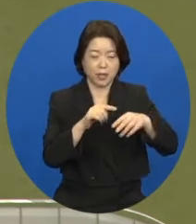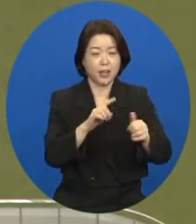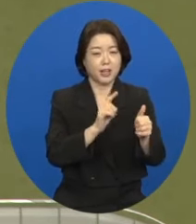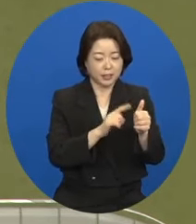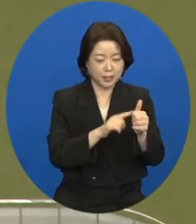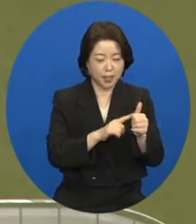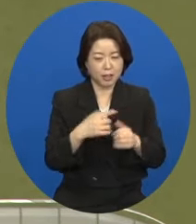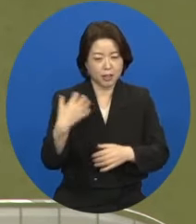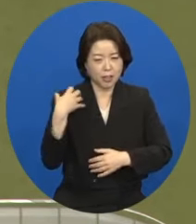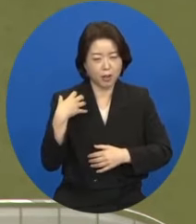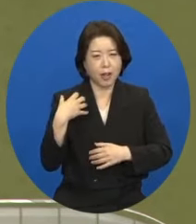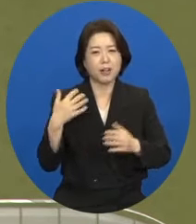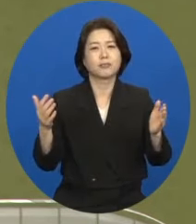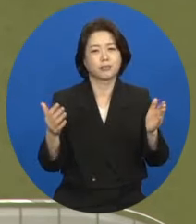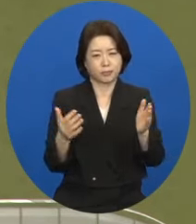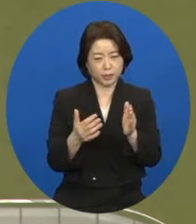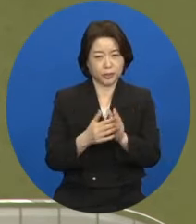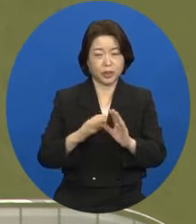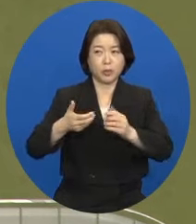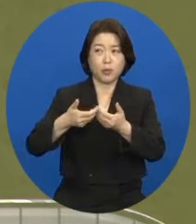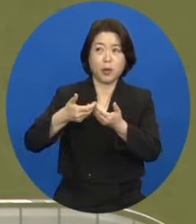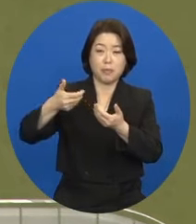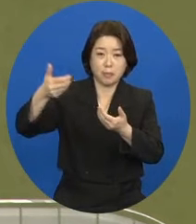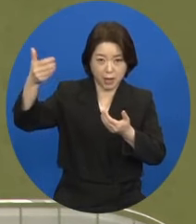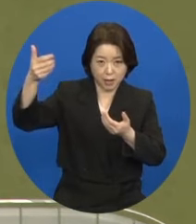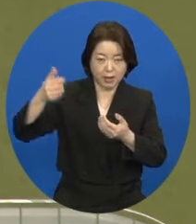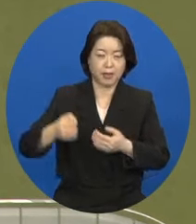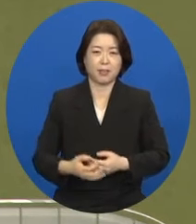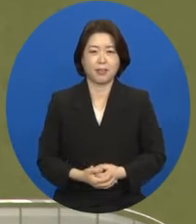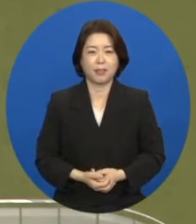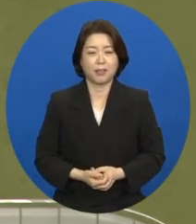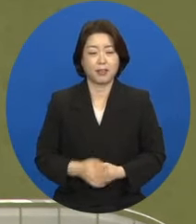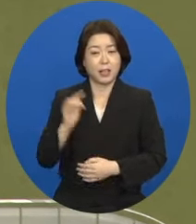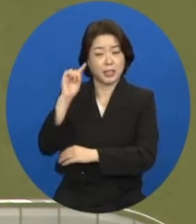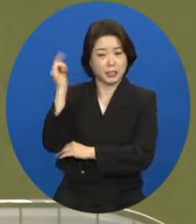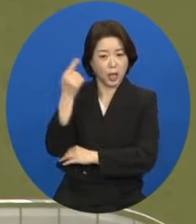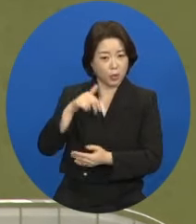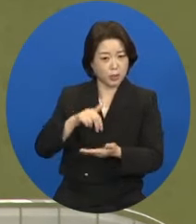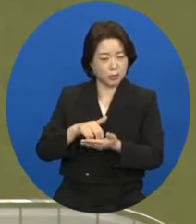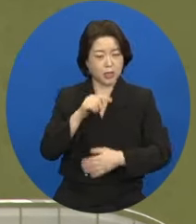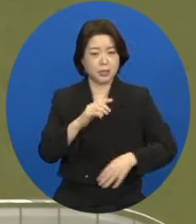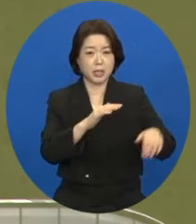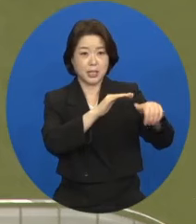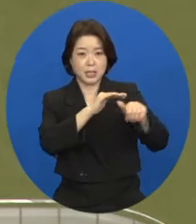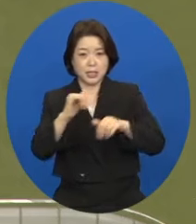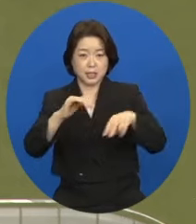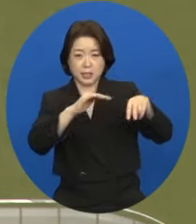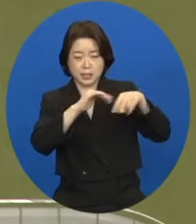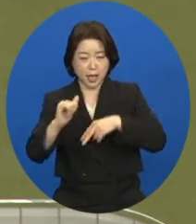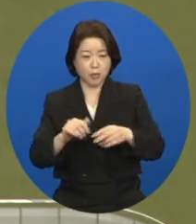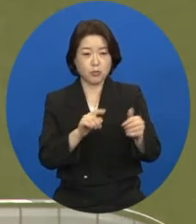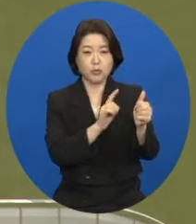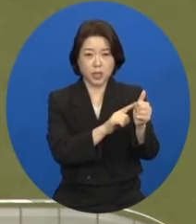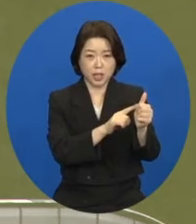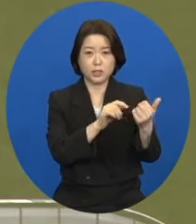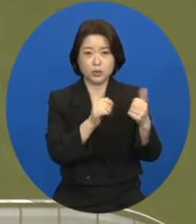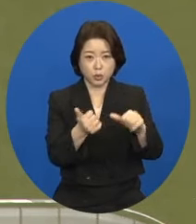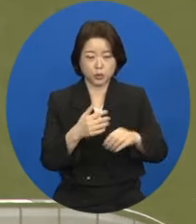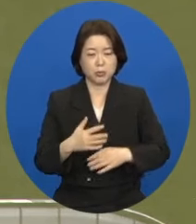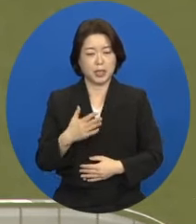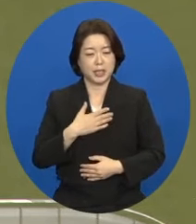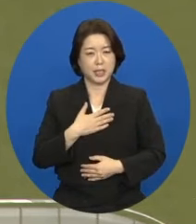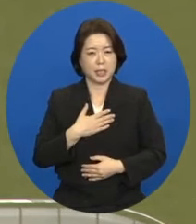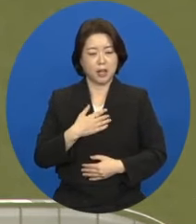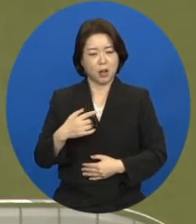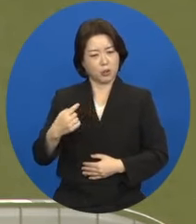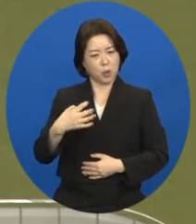배턴을 넘겨주고 하나님께서 불러가셨습니다. 다윗의 입장에서는 이 사무엘의 죽음이 자신의 어떻게 보면